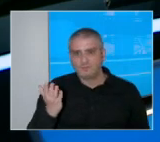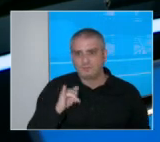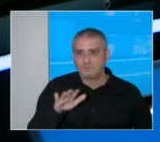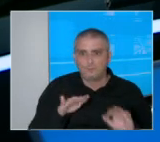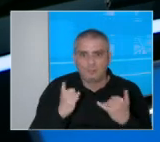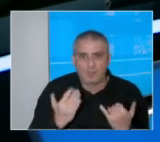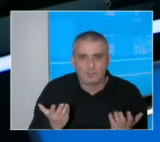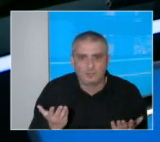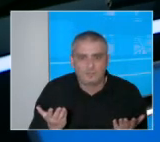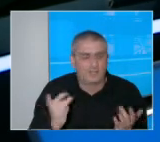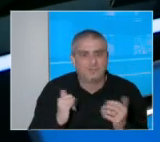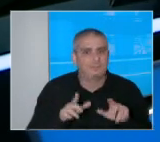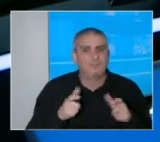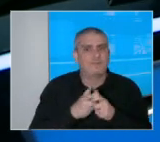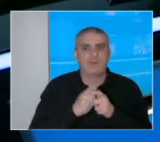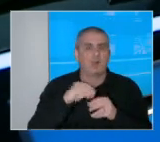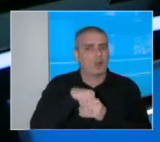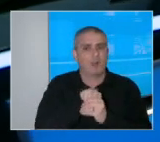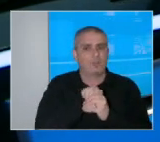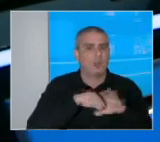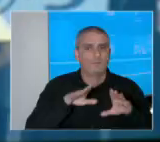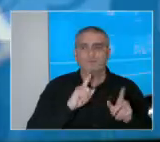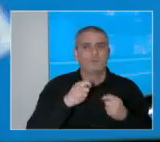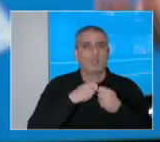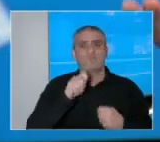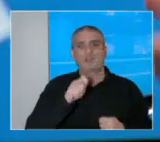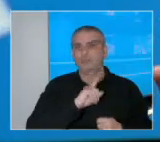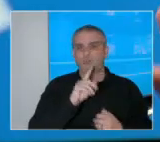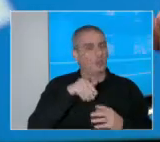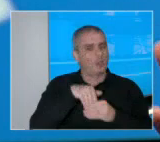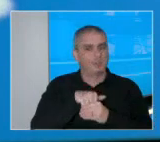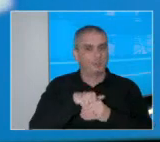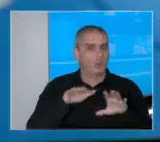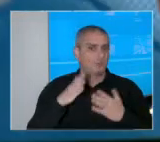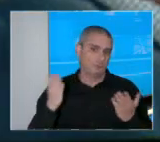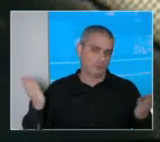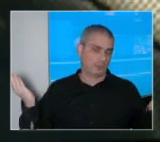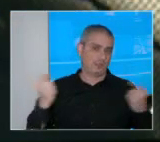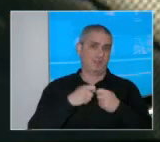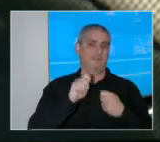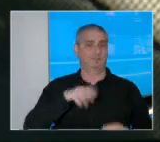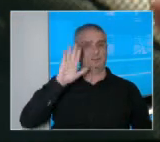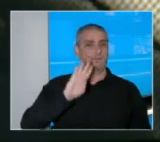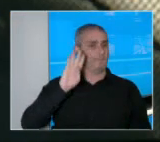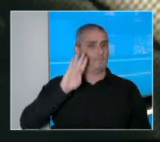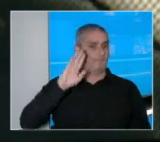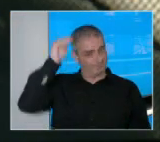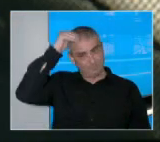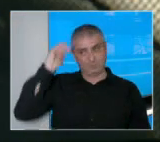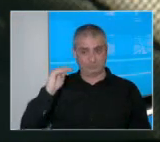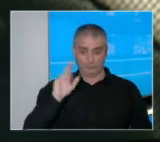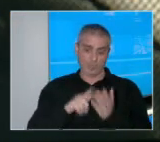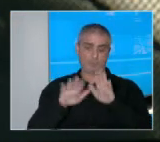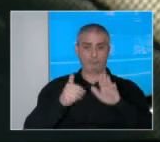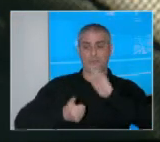יש. איזה מפלגה לא נמצאת עכשיו בממשלה? מי חבר הכנסת שלא נמצא עכשיו בממשלה? חבר הכנסת בצלאל סמוטריץ', למה? כי יש